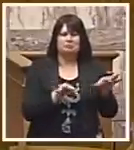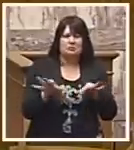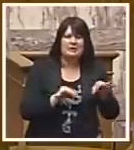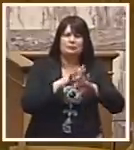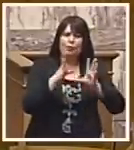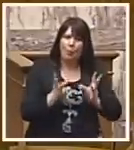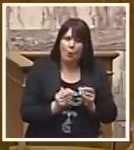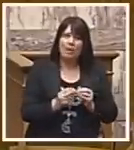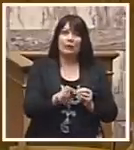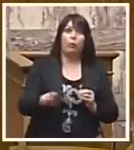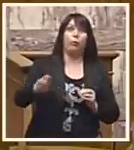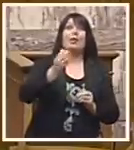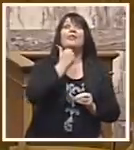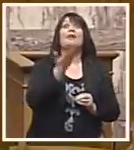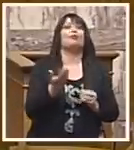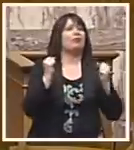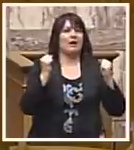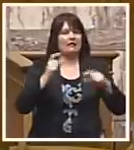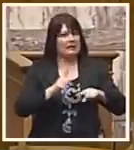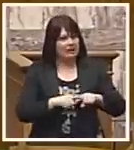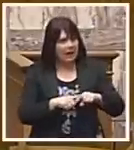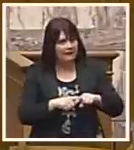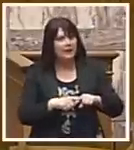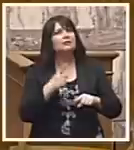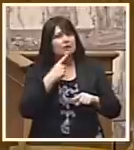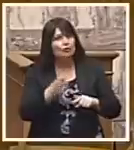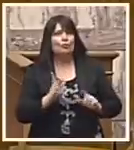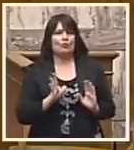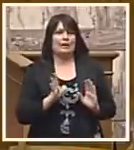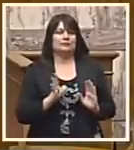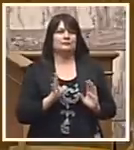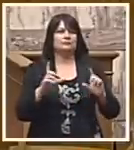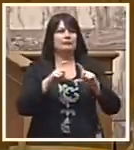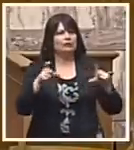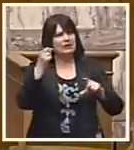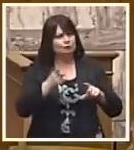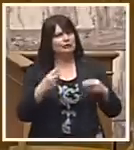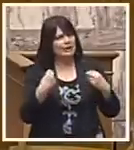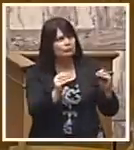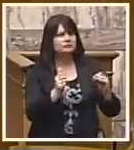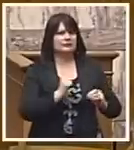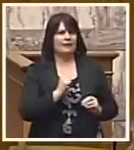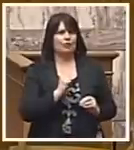μας δεν μπορεί πια να σηκώσει. Να πάμε σε γενναίες μετοχοποιήσεις ή και αποκρατικοποιήσεις και σε σχέδια που